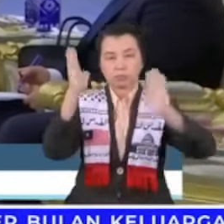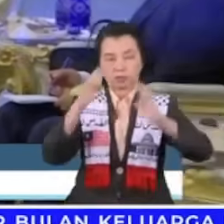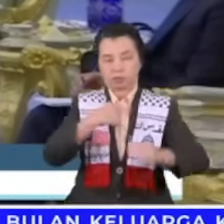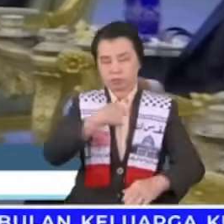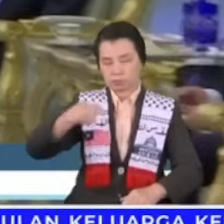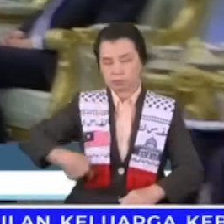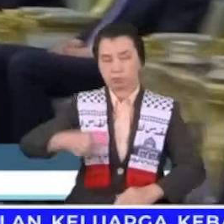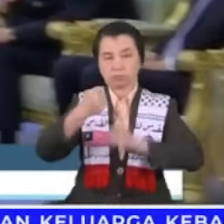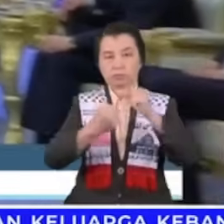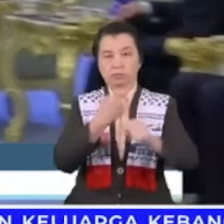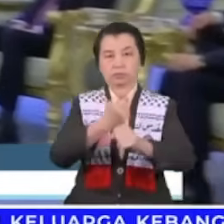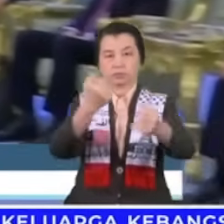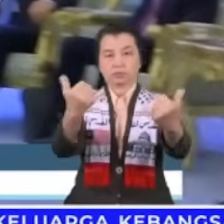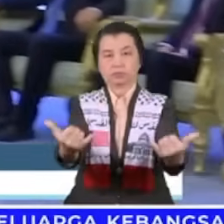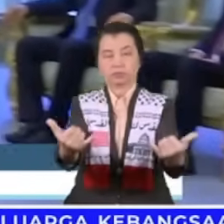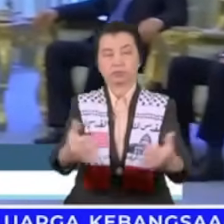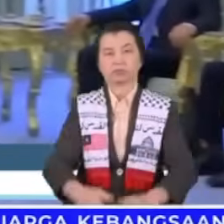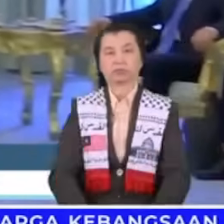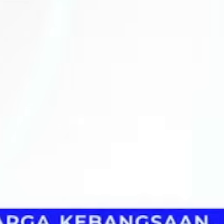tahun